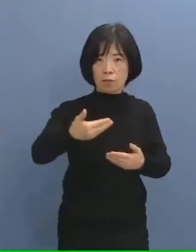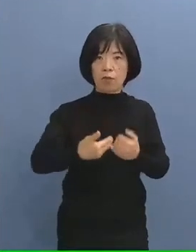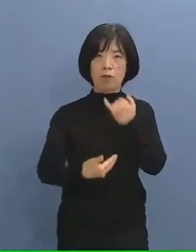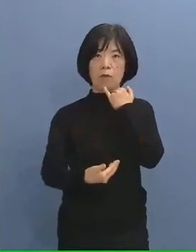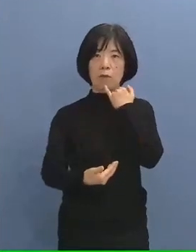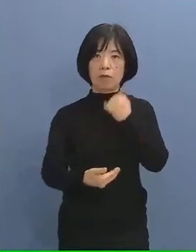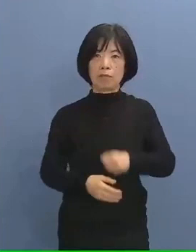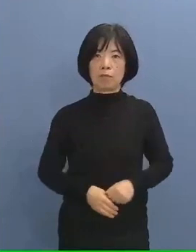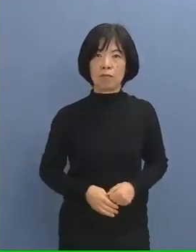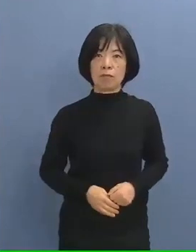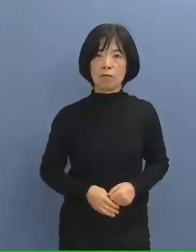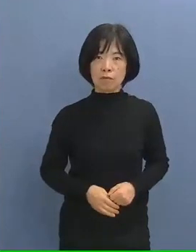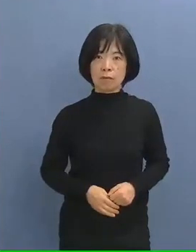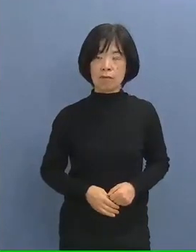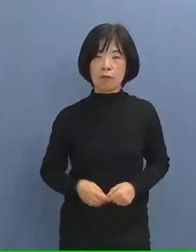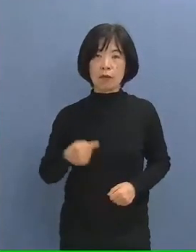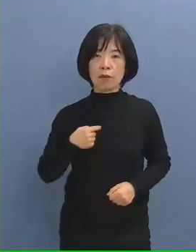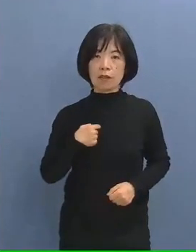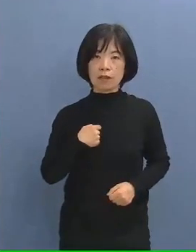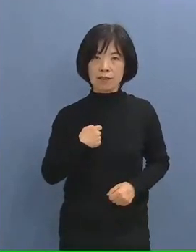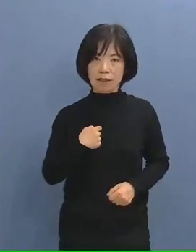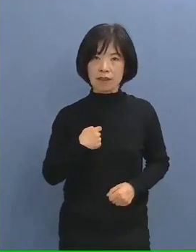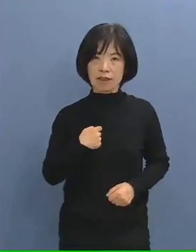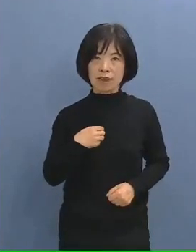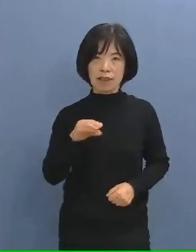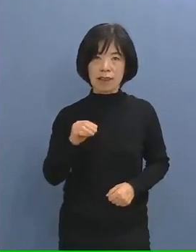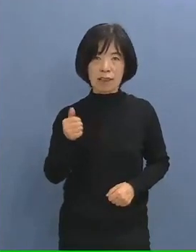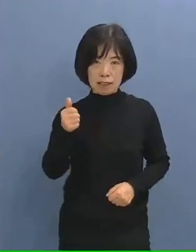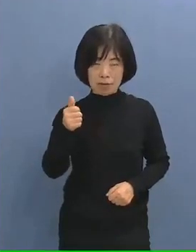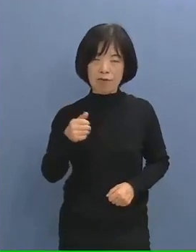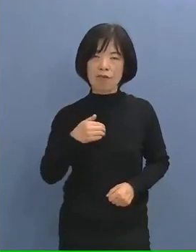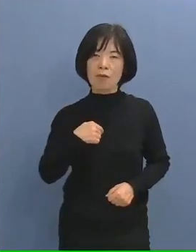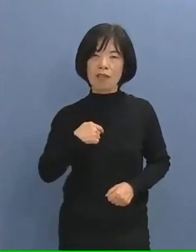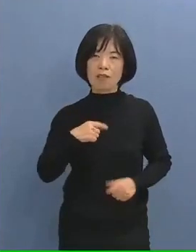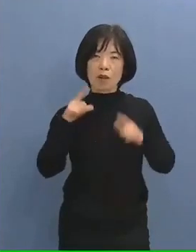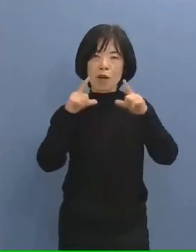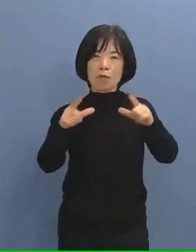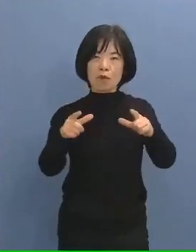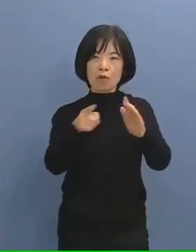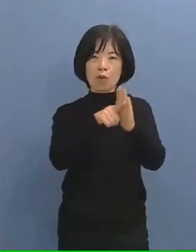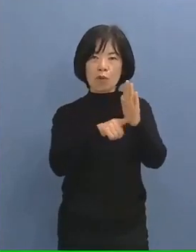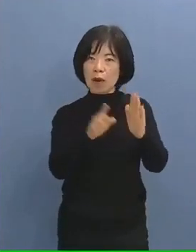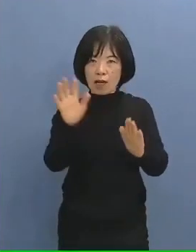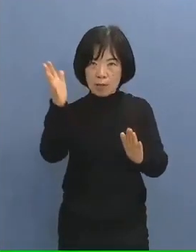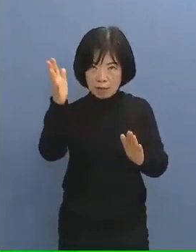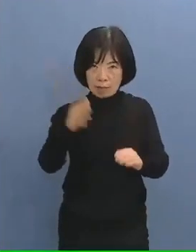私からの発表項目は特にありませんので、ご質問等あれば、はい。